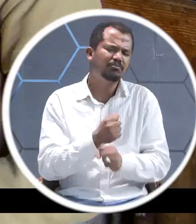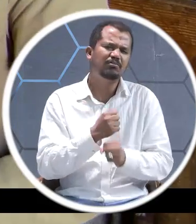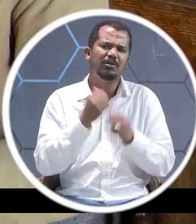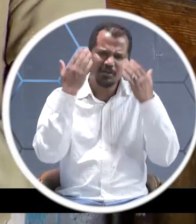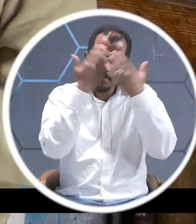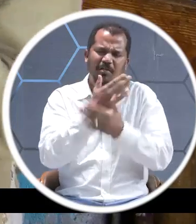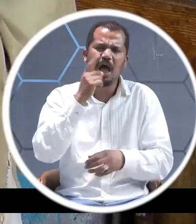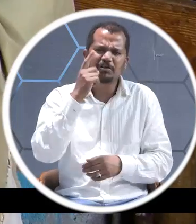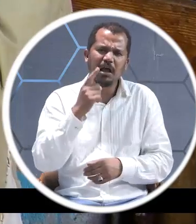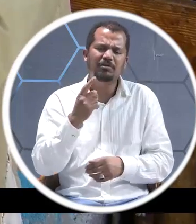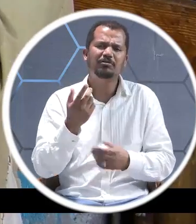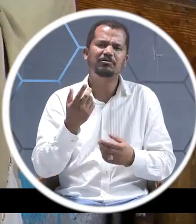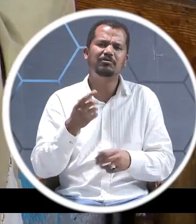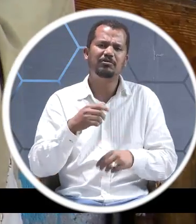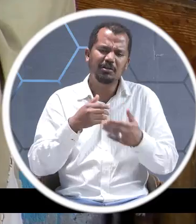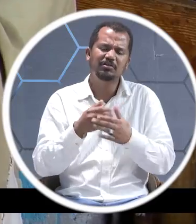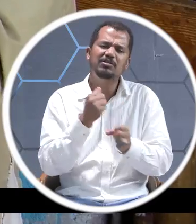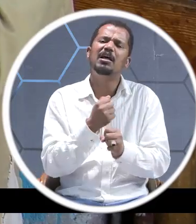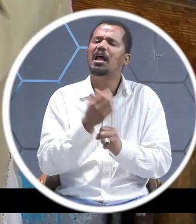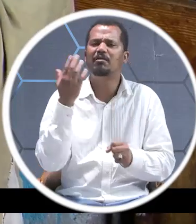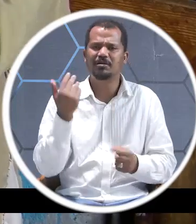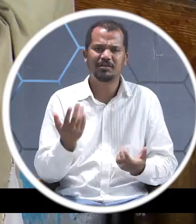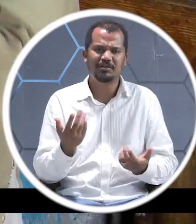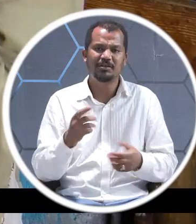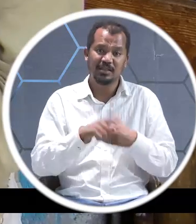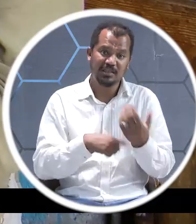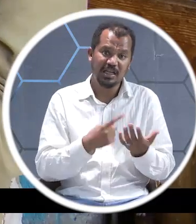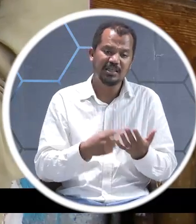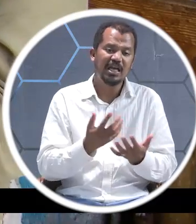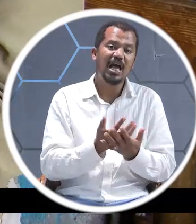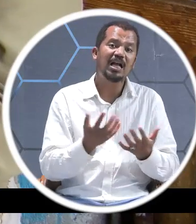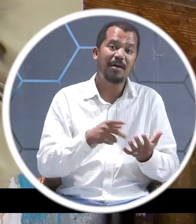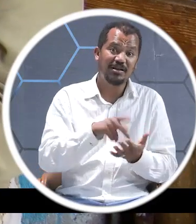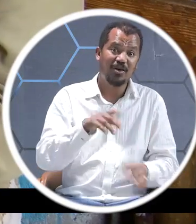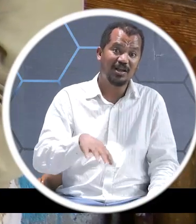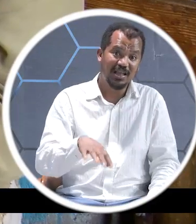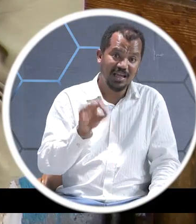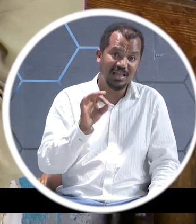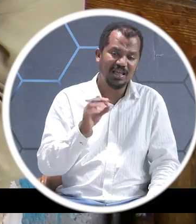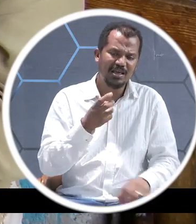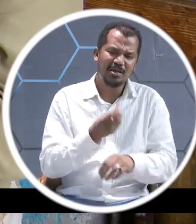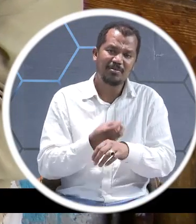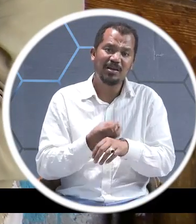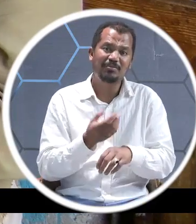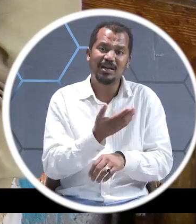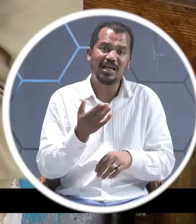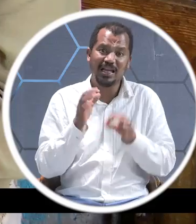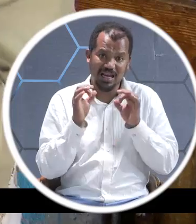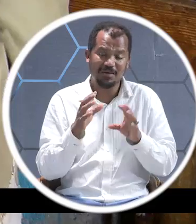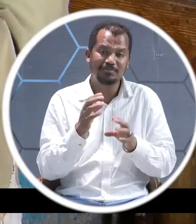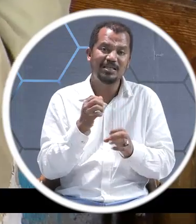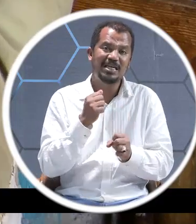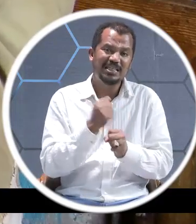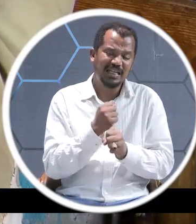نامرتنه بر اسکان د ساعت اسکزیال دسیام رتن بگزیال ما تامالن آو ما تا سلزیت اریک آو مگزه هت گنج میخوایدن نگریلم